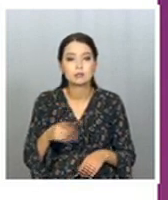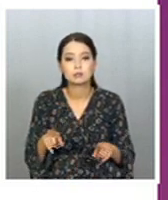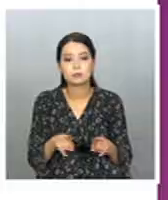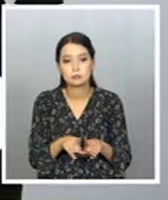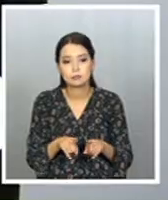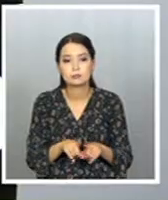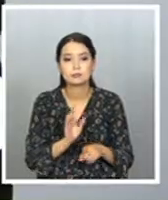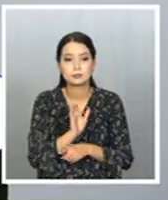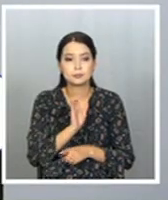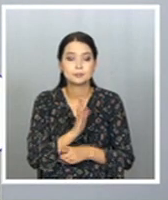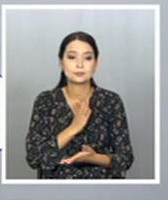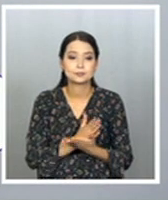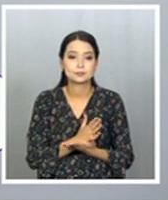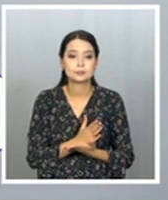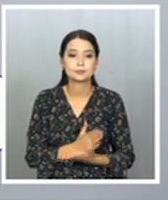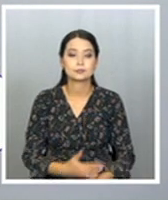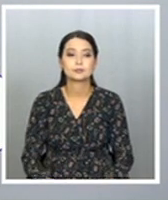экспорттайды.